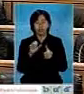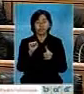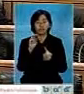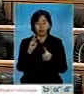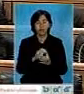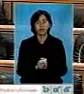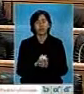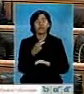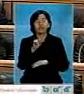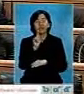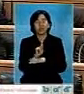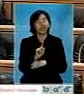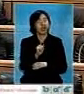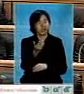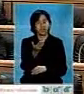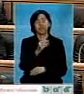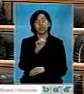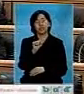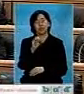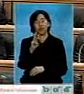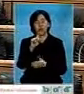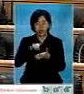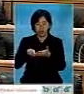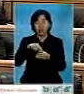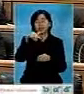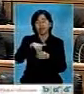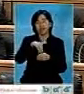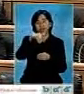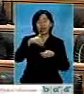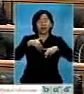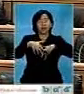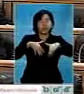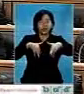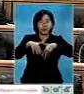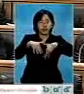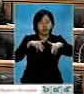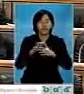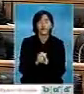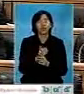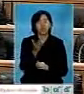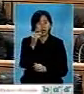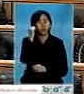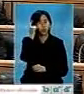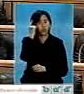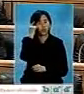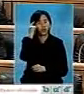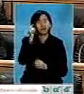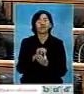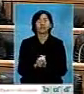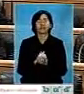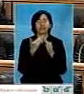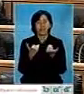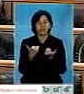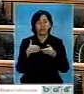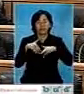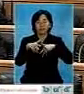ท่านประธานก็เป็นสมาชิกวุฒิสภาซึ่งมาจากการเลือกตั้งของพี่น้องประชาชนท่านทราบดีว่าการได้รับการยอมรับจาก